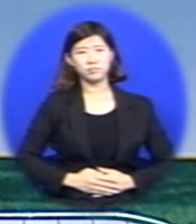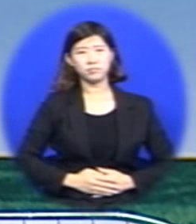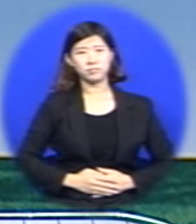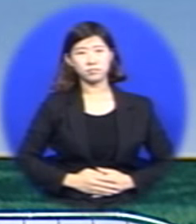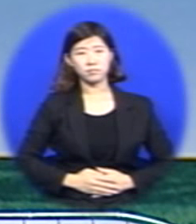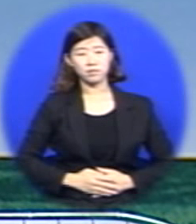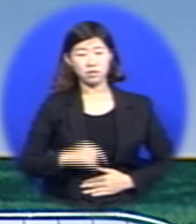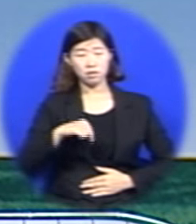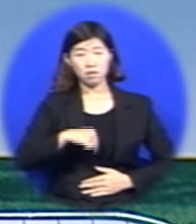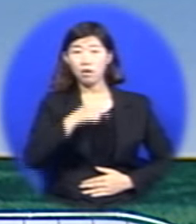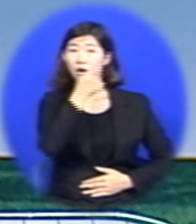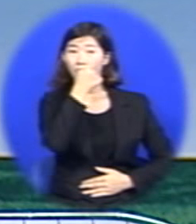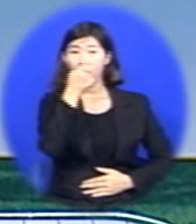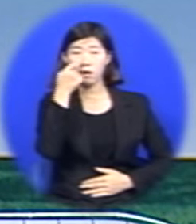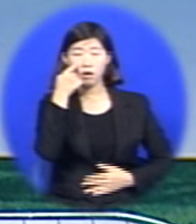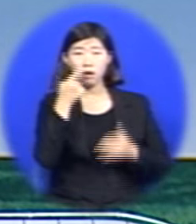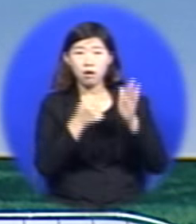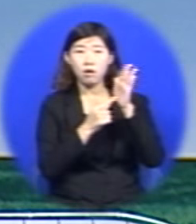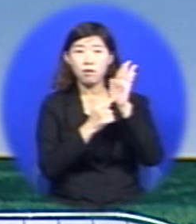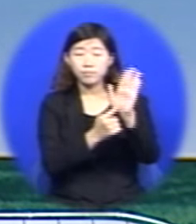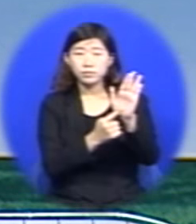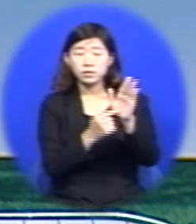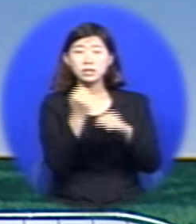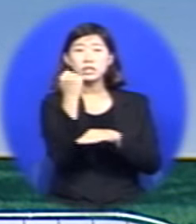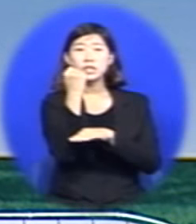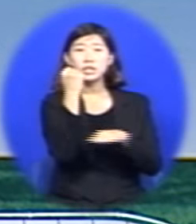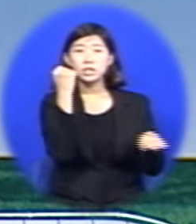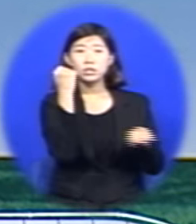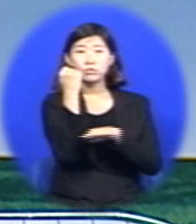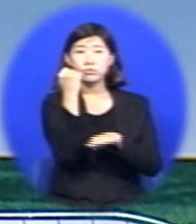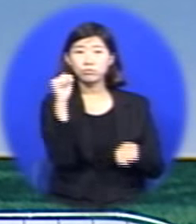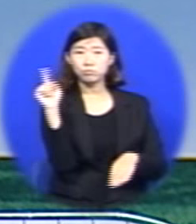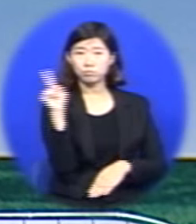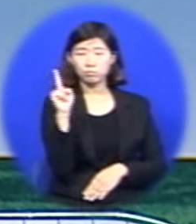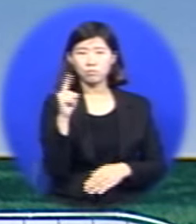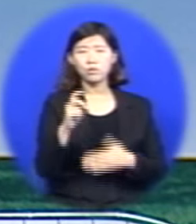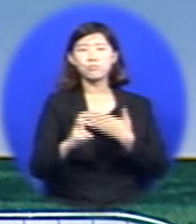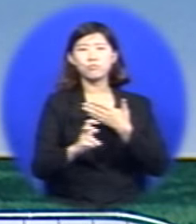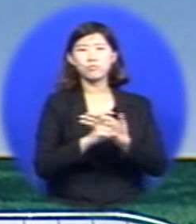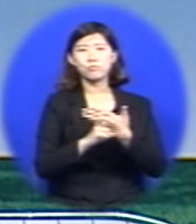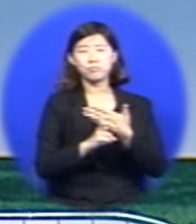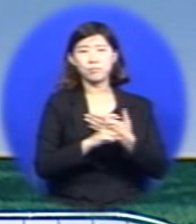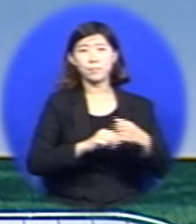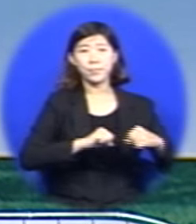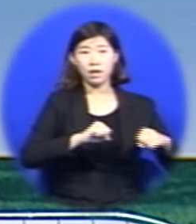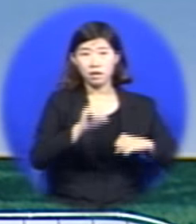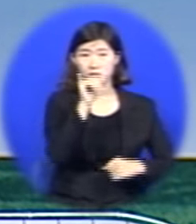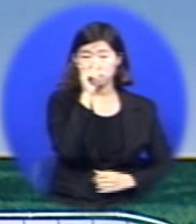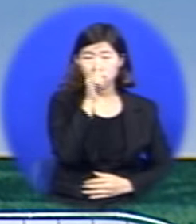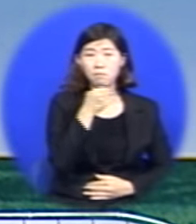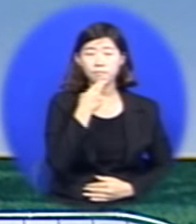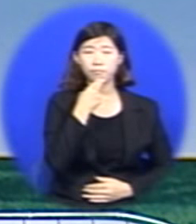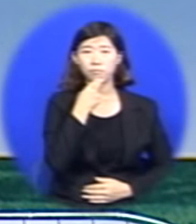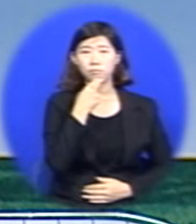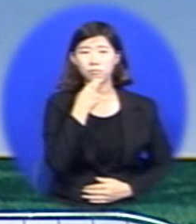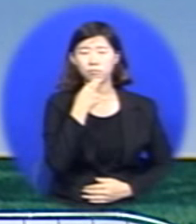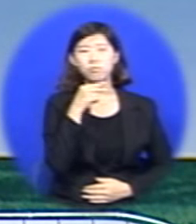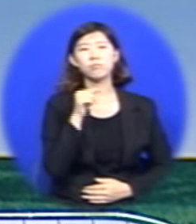그걸 검증하는 기준이 말입니다, 불법을 행하는가, 이거 중요한